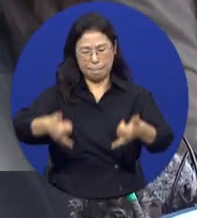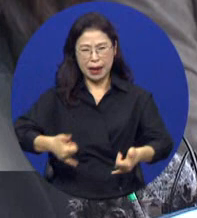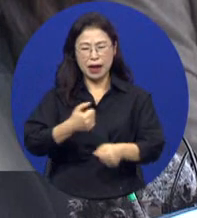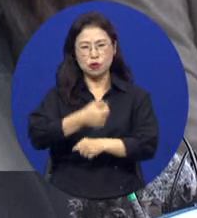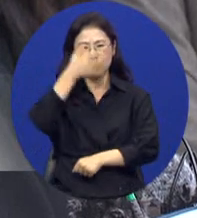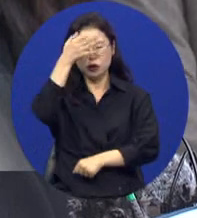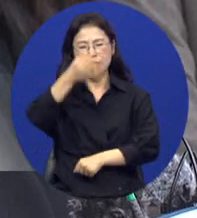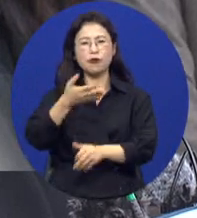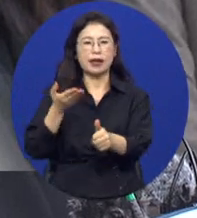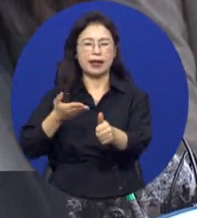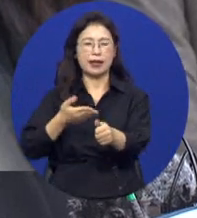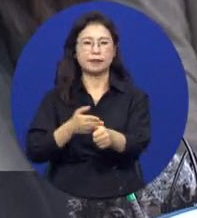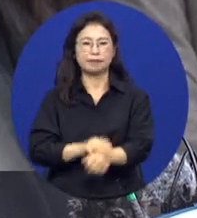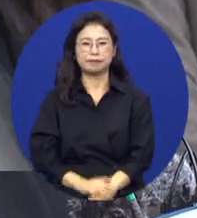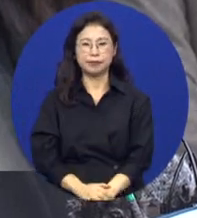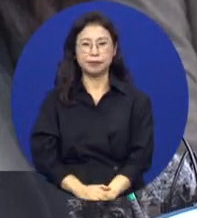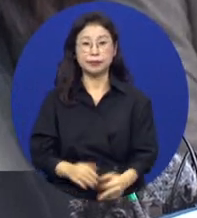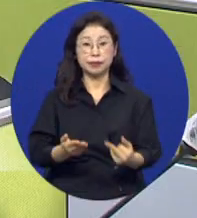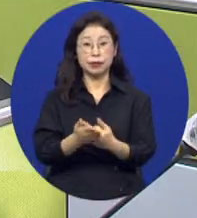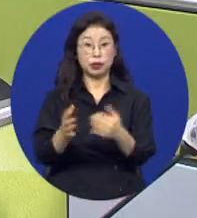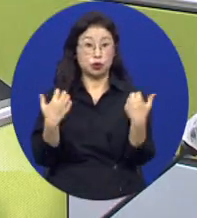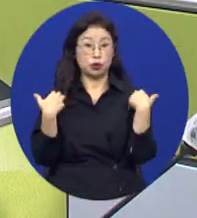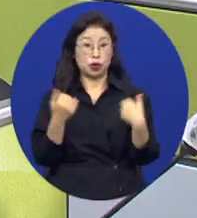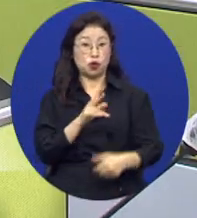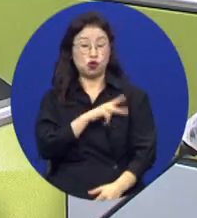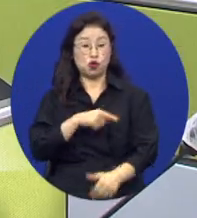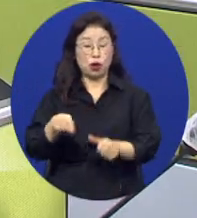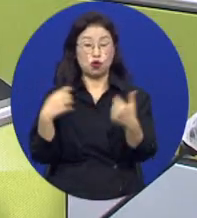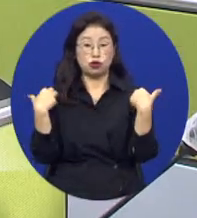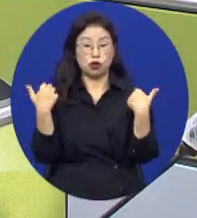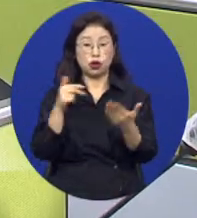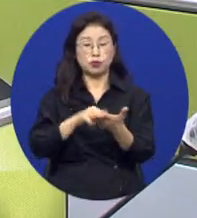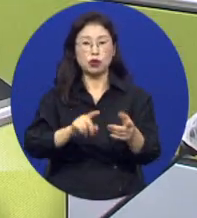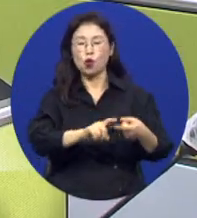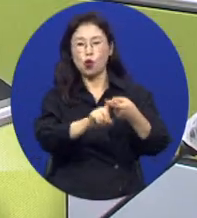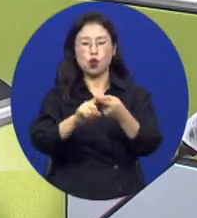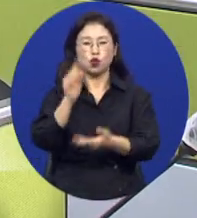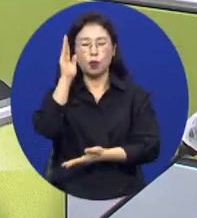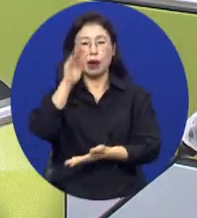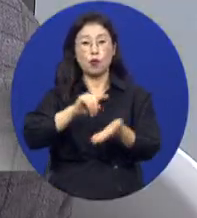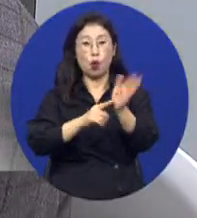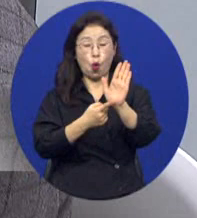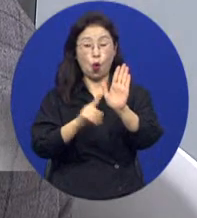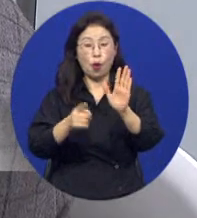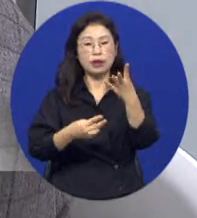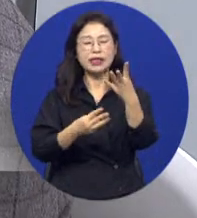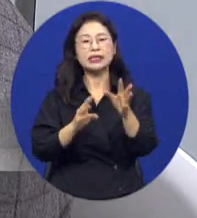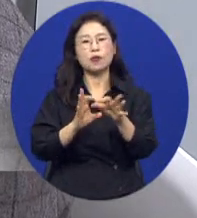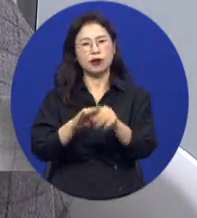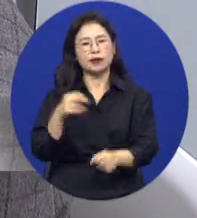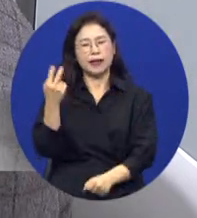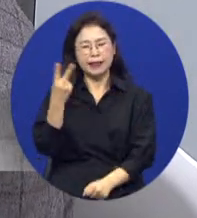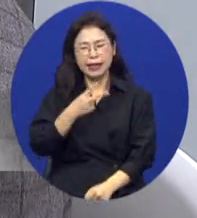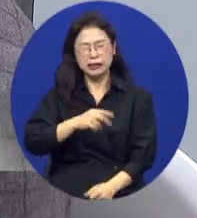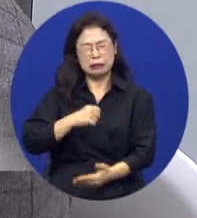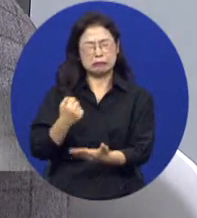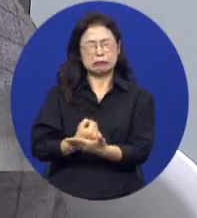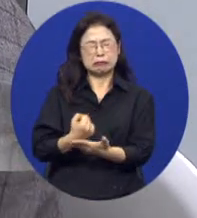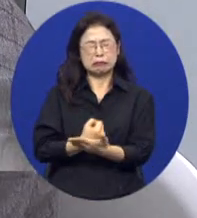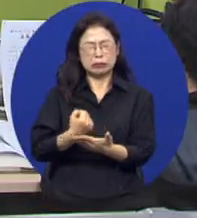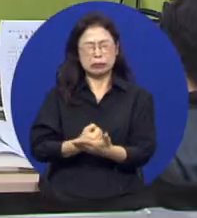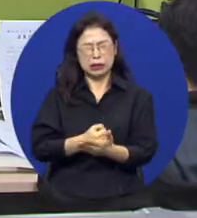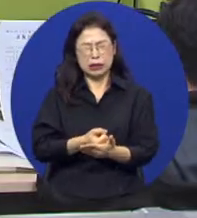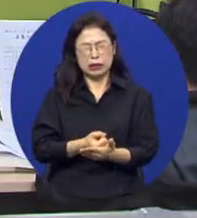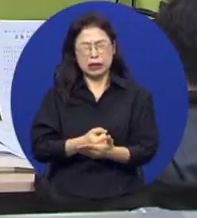사과를 요구했습니다 제주도와 도의회도 교육청도 공동 입장문을 내고 43을 다시 통안에